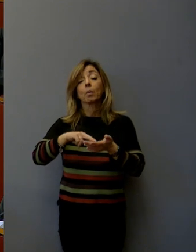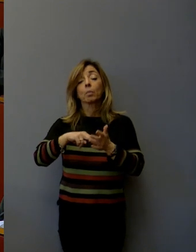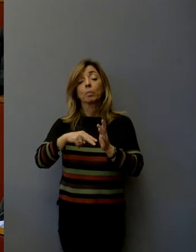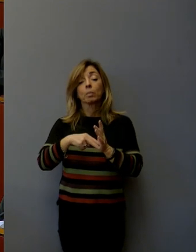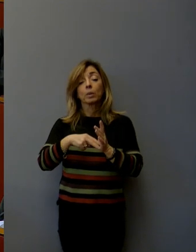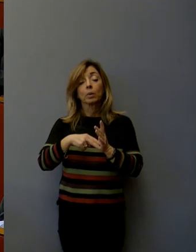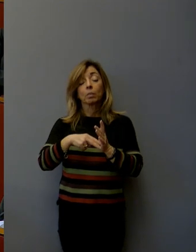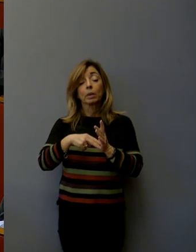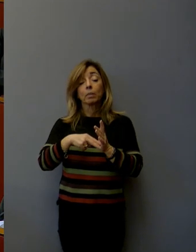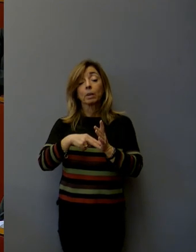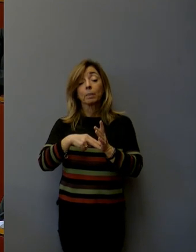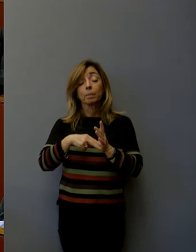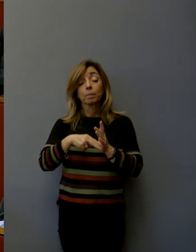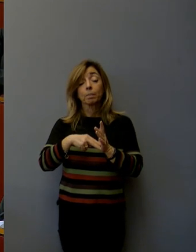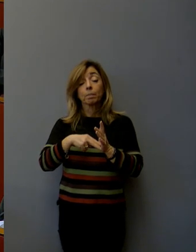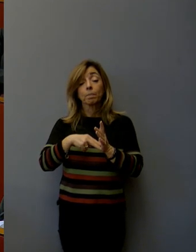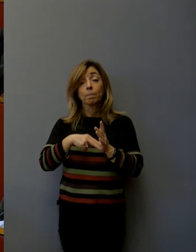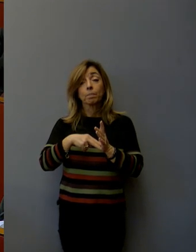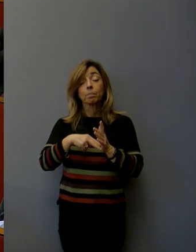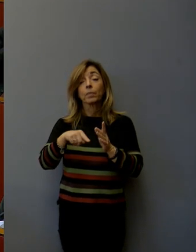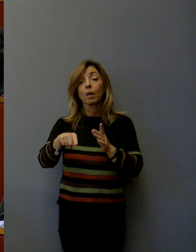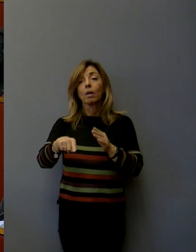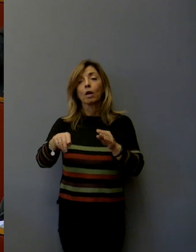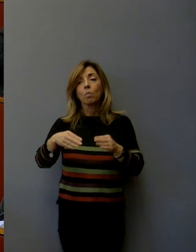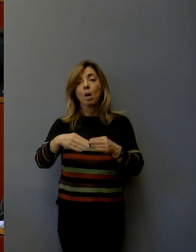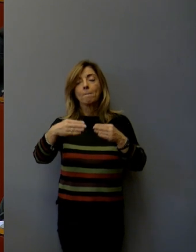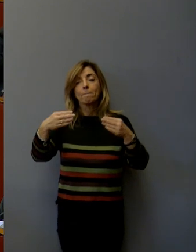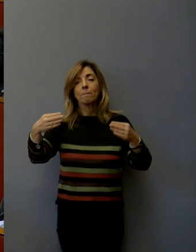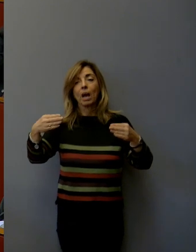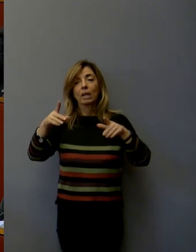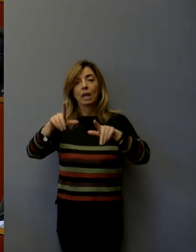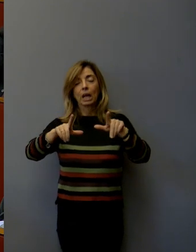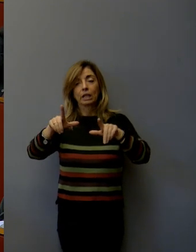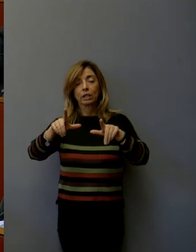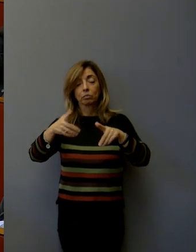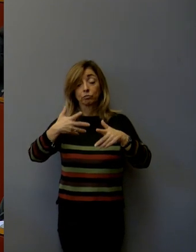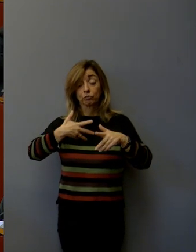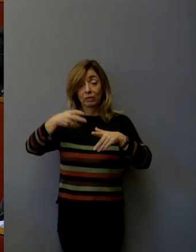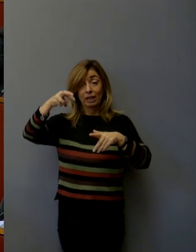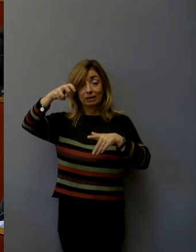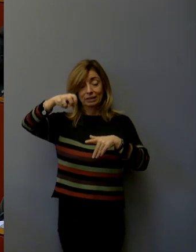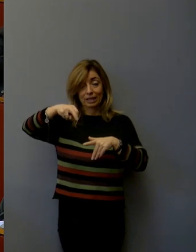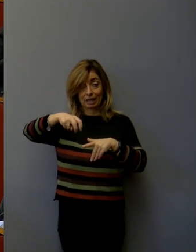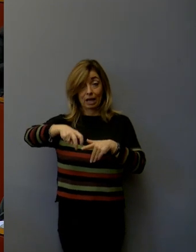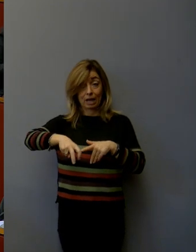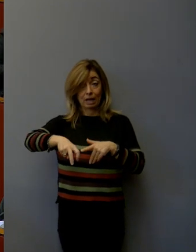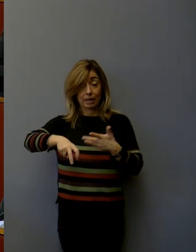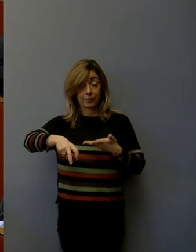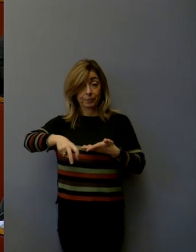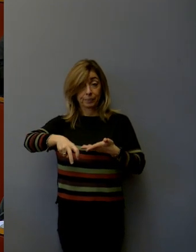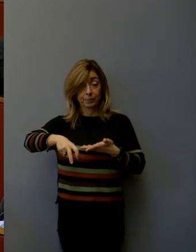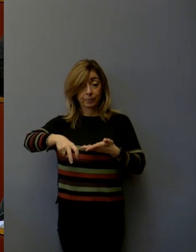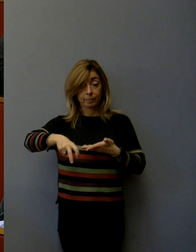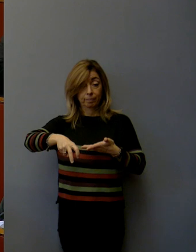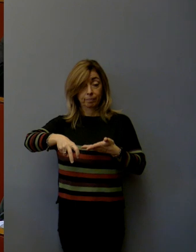tutti è una barriera architettonica Nel senso che le scale ci sono le scale